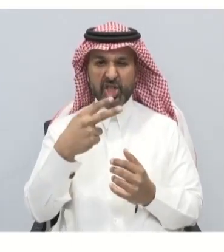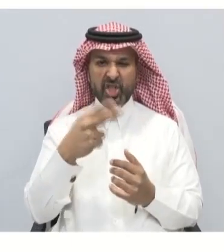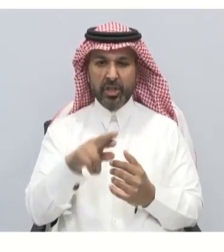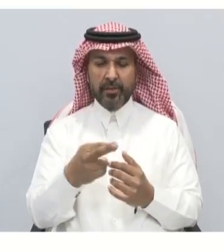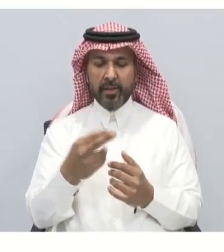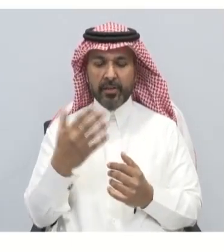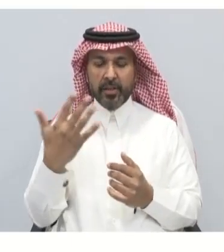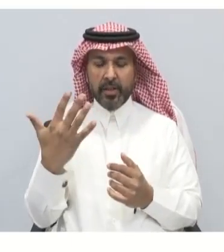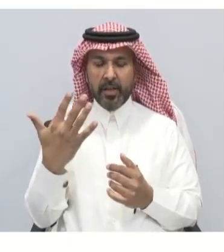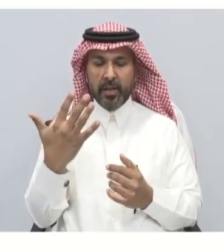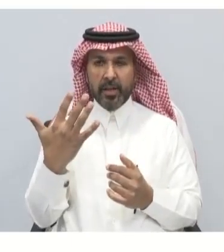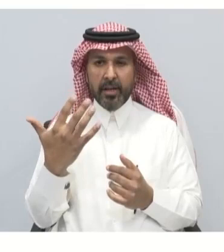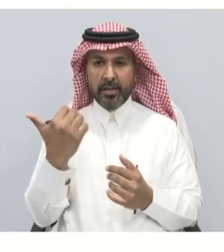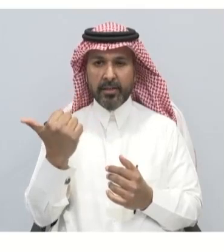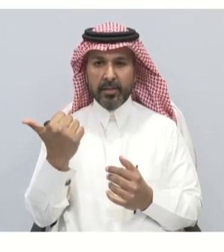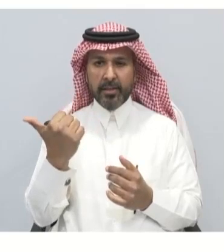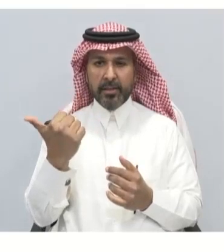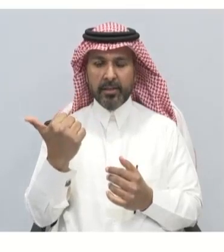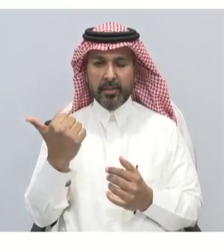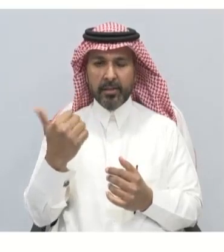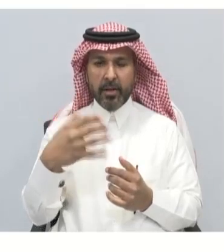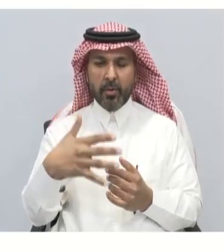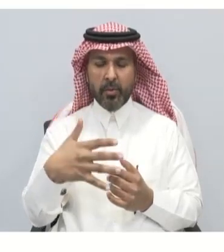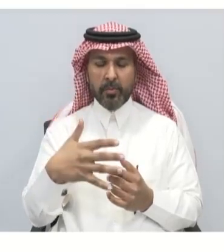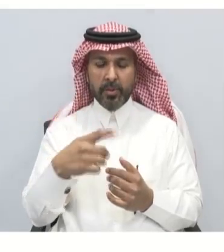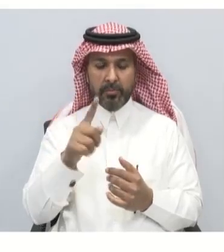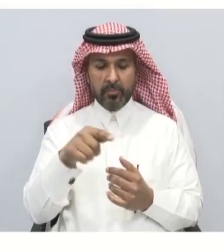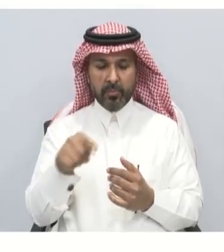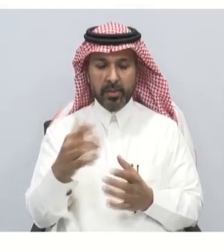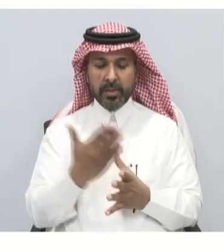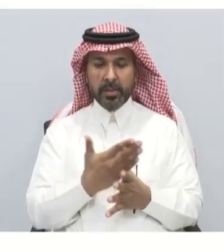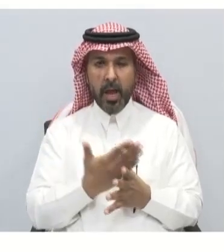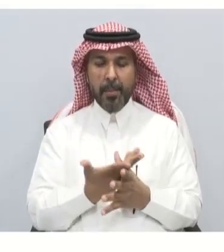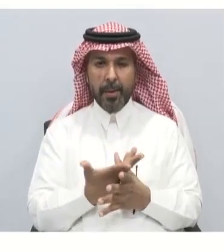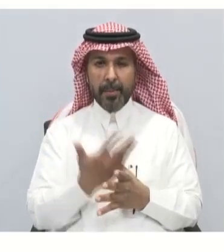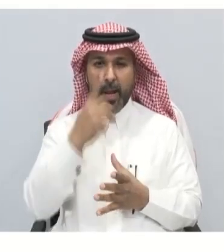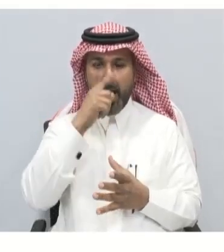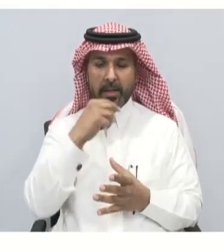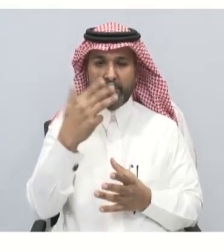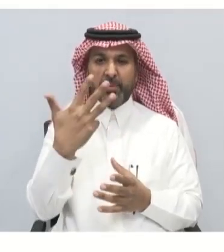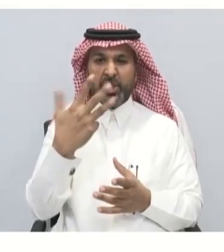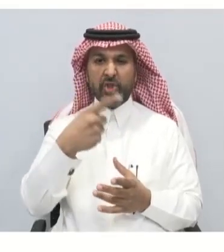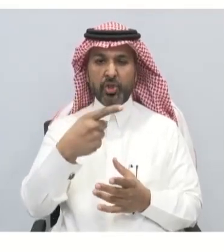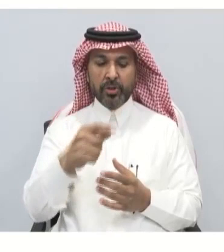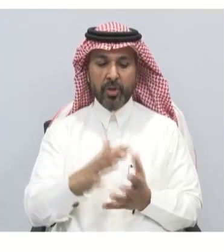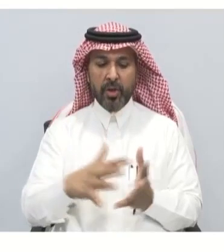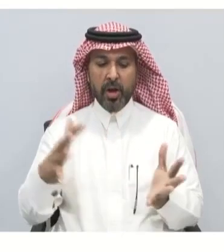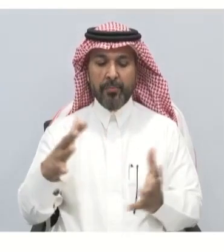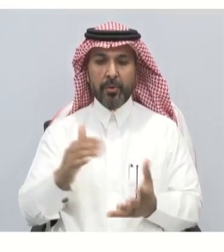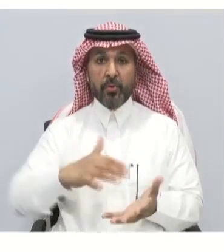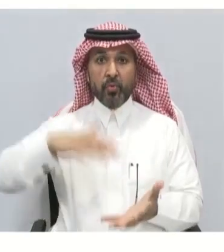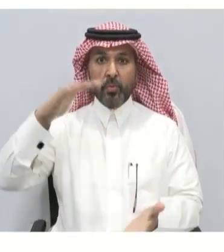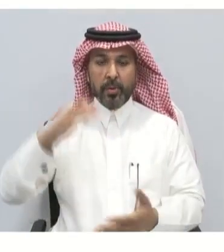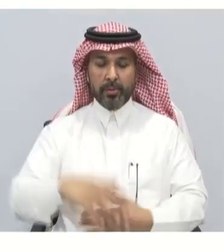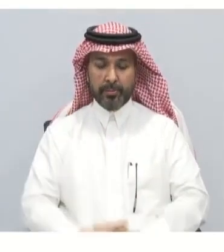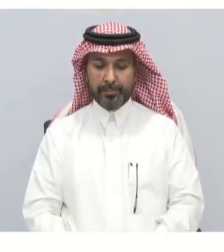لان زدنا عن الاعداد اللي وصلنا لها قبل قليل اذا هذا مرتفع